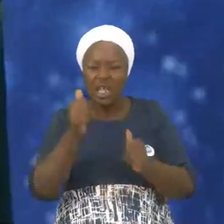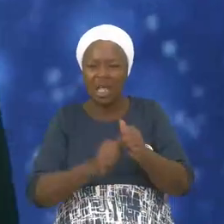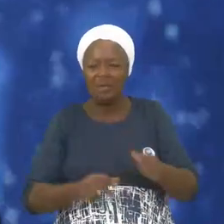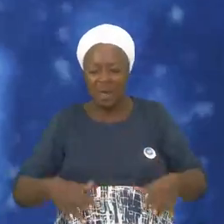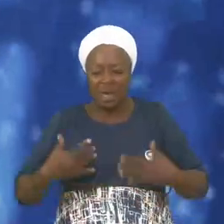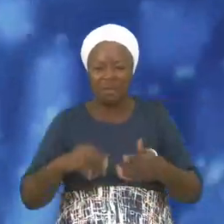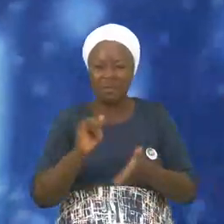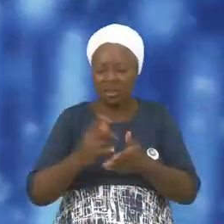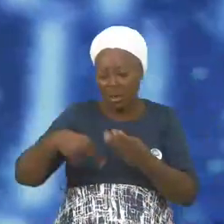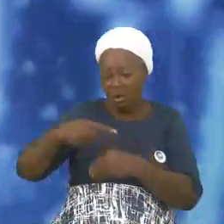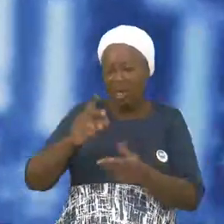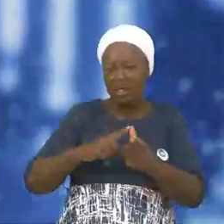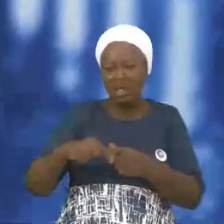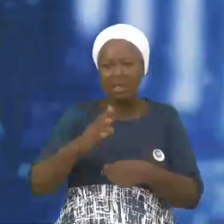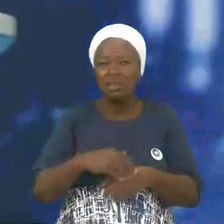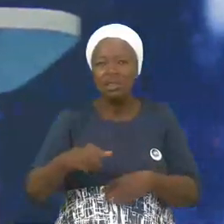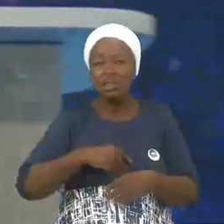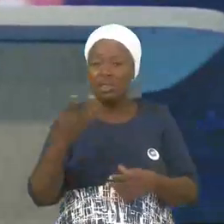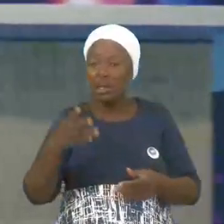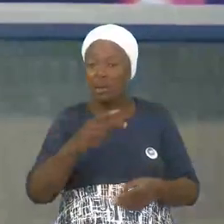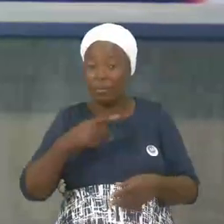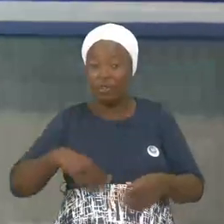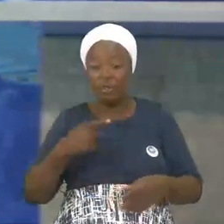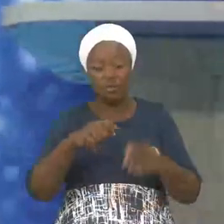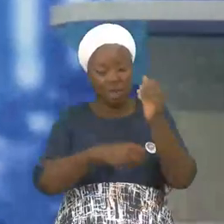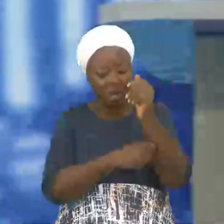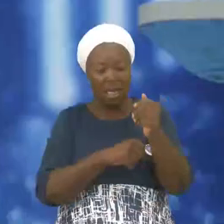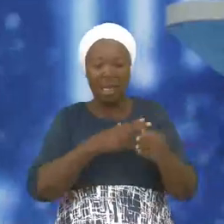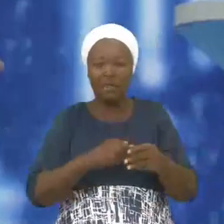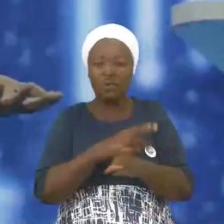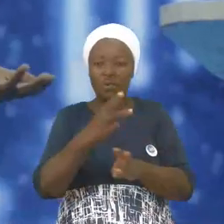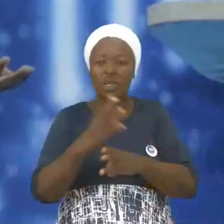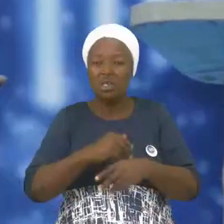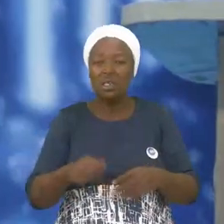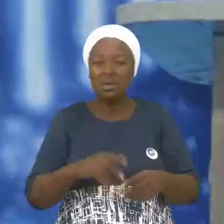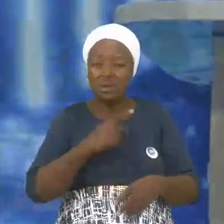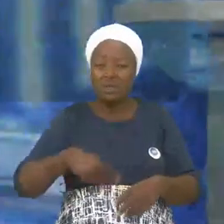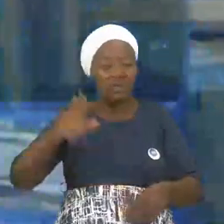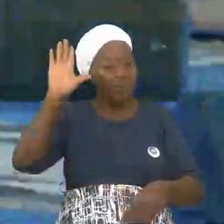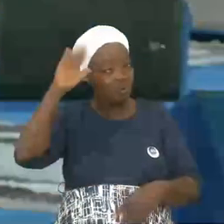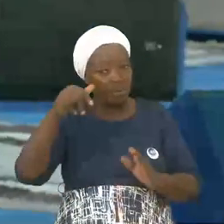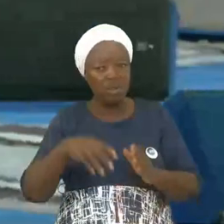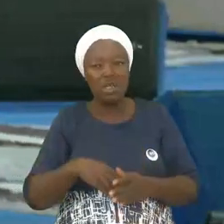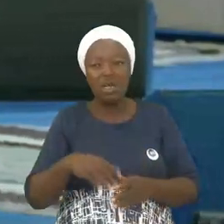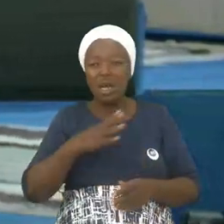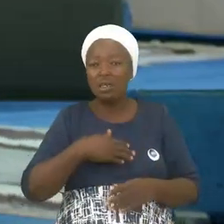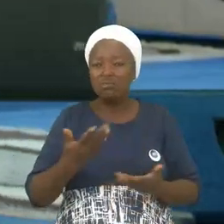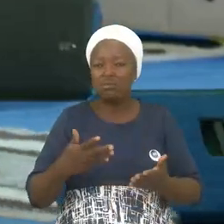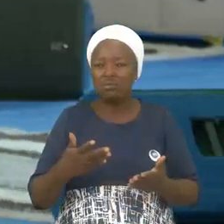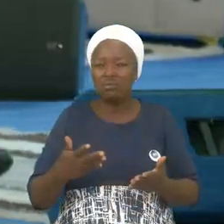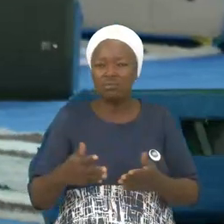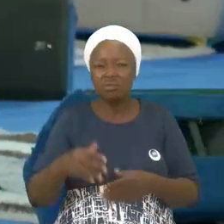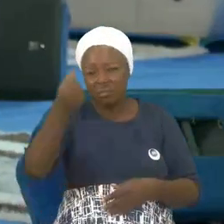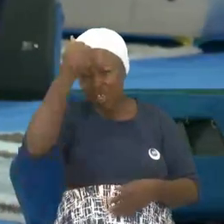qui corrompt les vies de tout le monde. Il est le prince des sensuels. C'est lui le prince des charnels. C'est lui